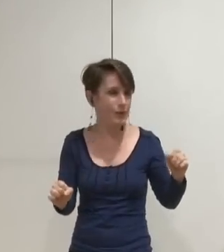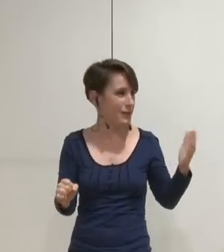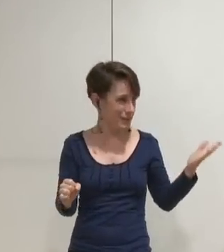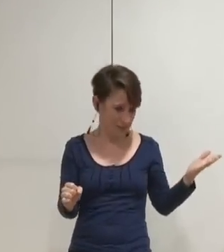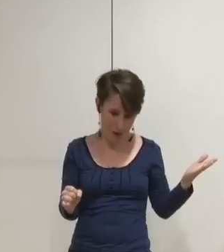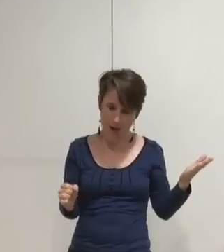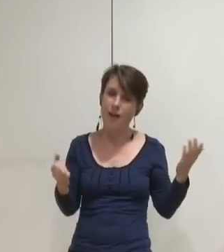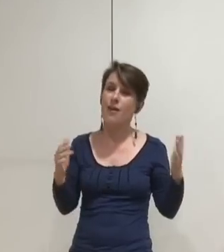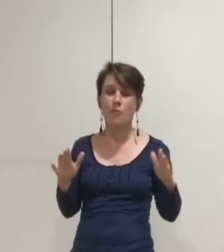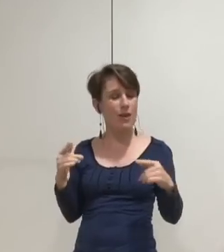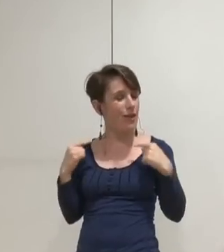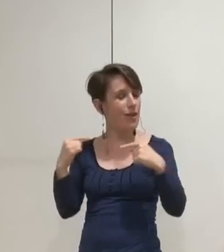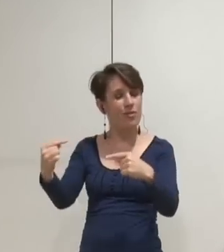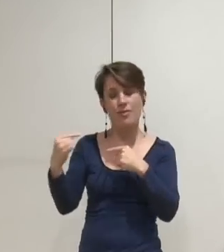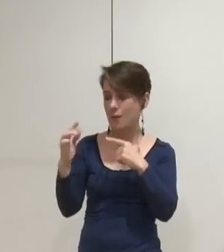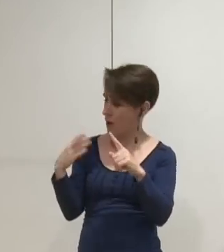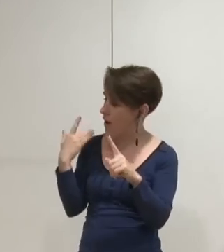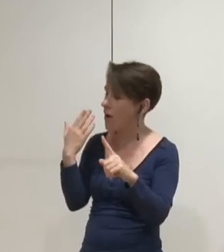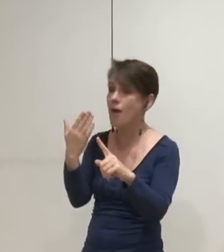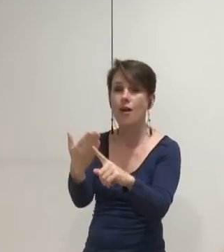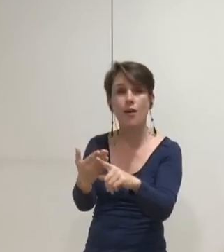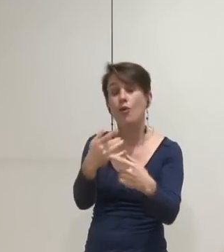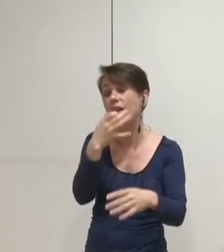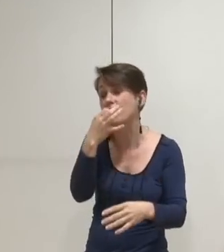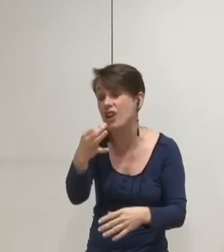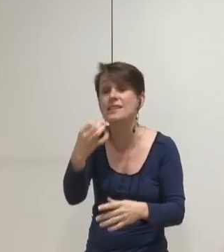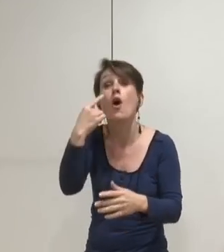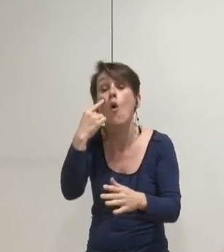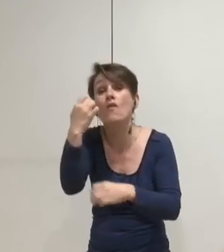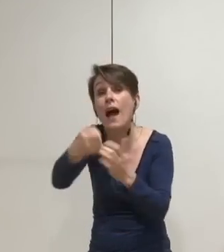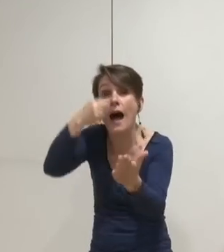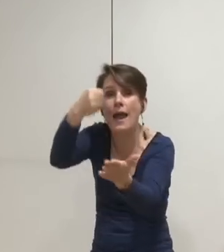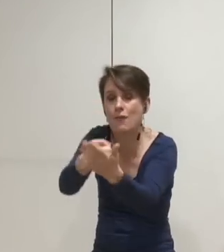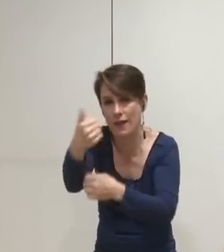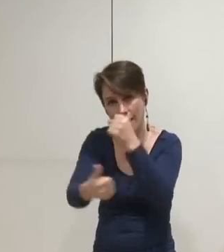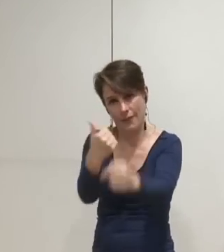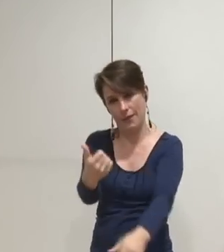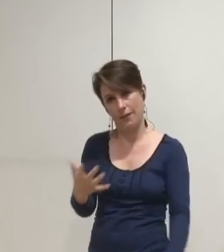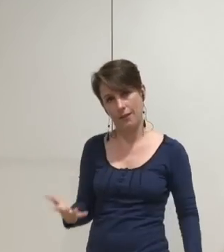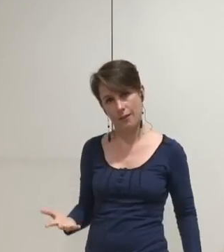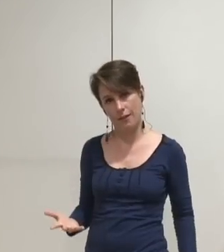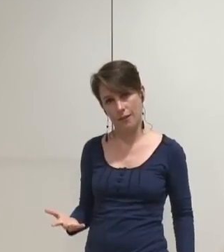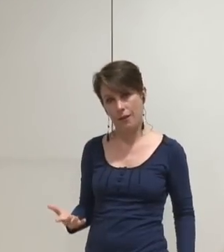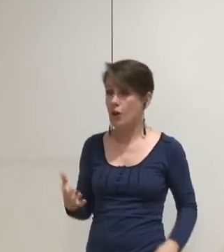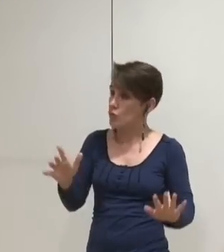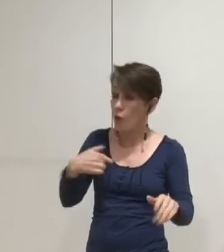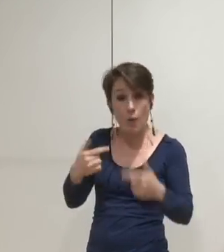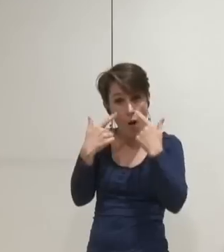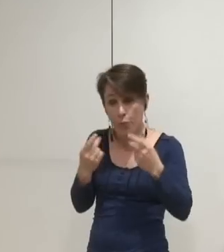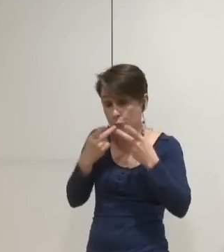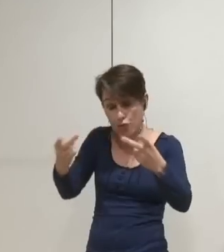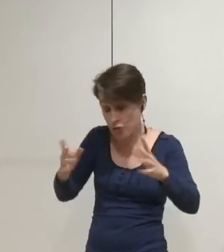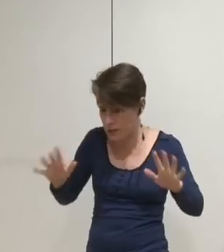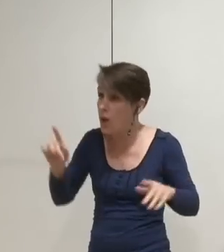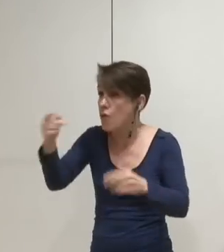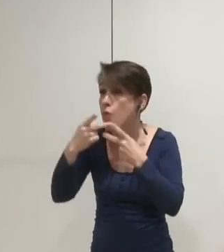depuis chaque fois nous verrons donc à la fin je résume en fait je m'exprime tel que je vois les choses comme vous exprimé tel que vous voyez les choses